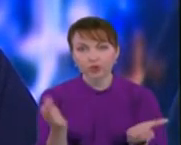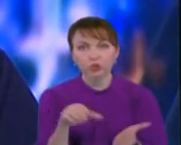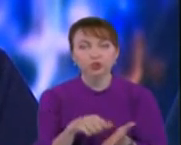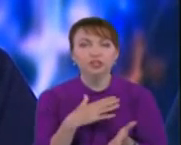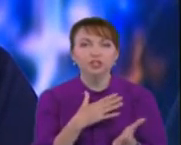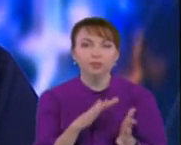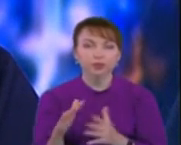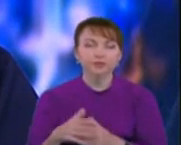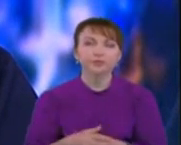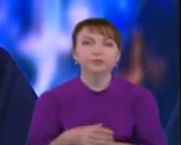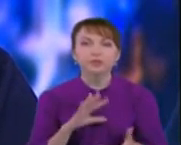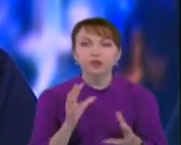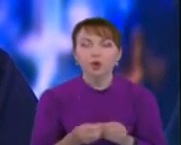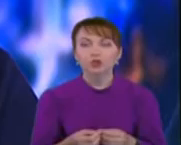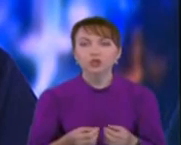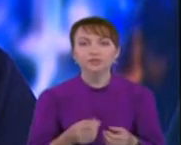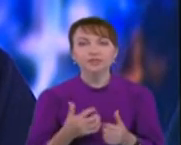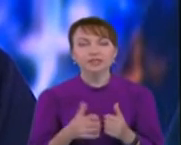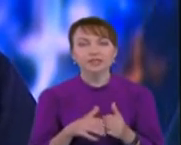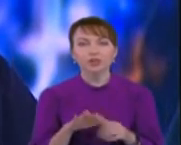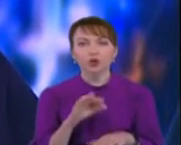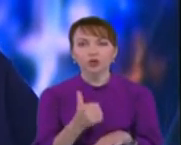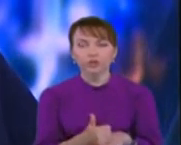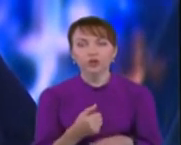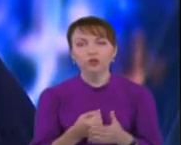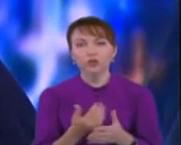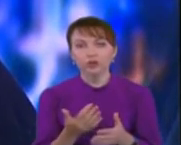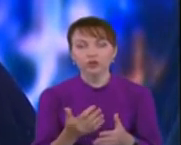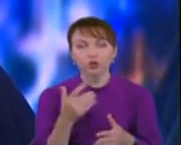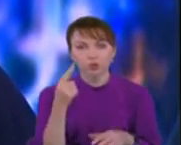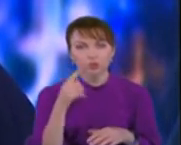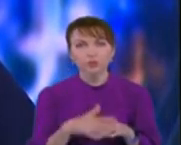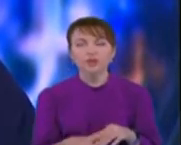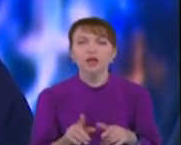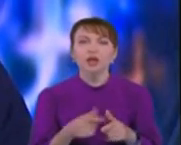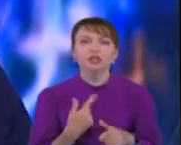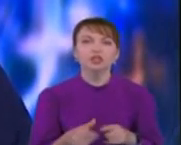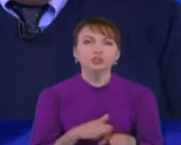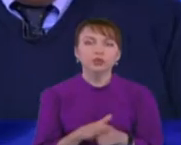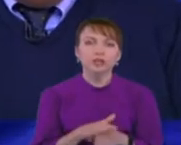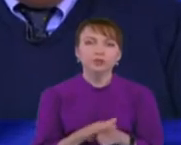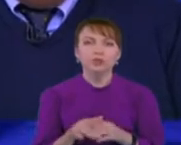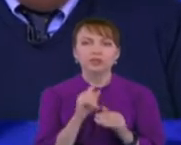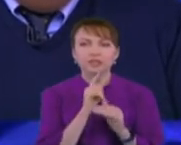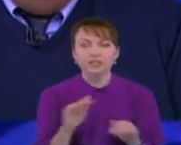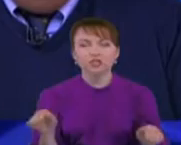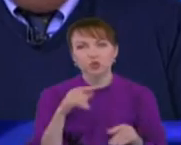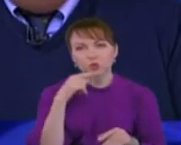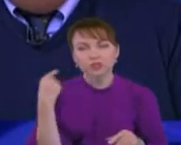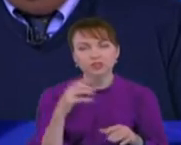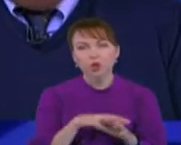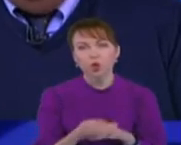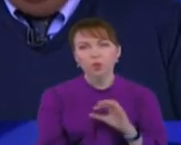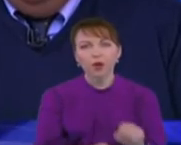нашій події. Отже, серед головного сьогодні до вашого розуміння, чи дотримуються тиші російські окупанти